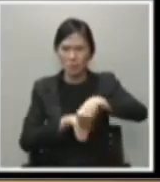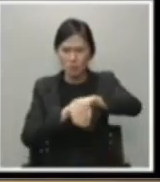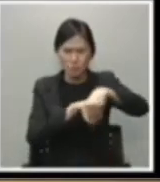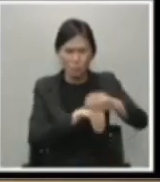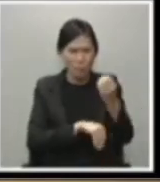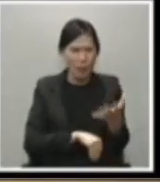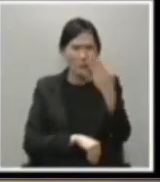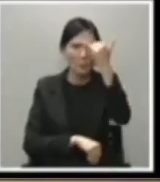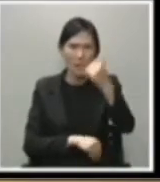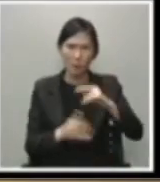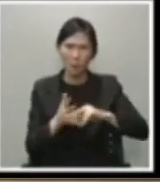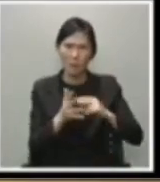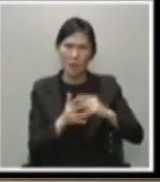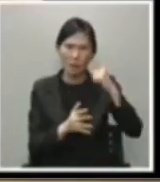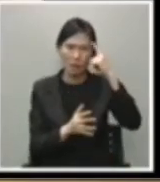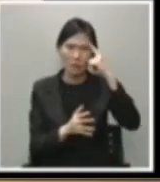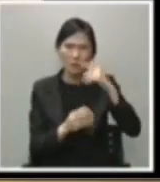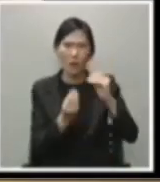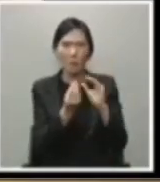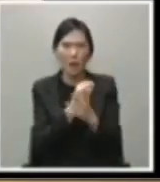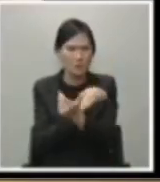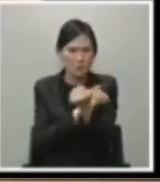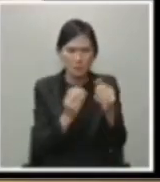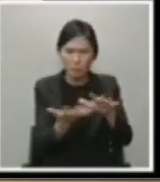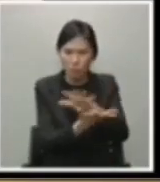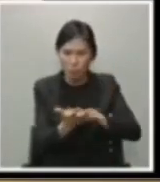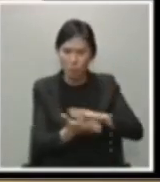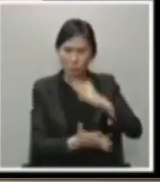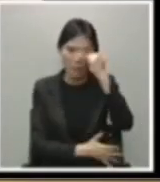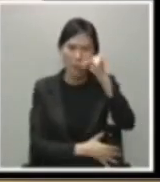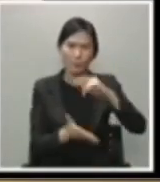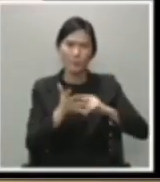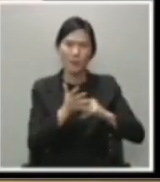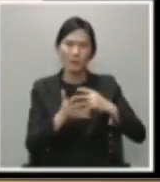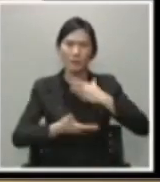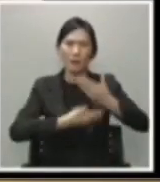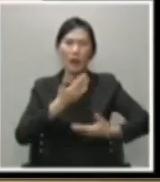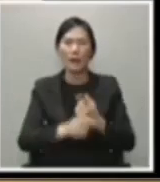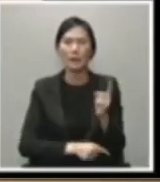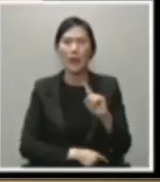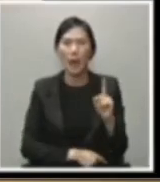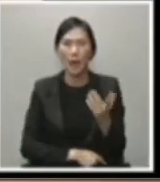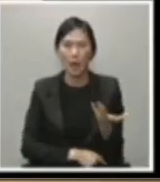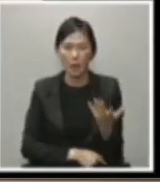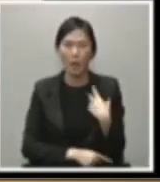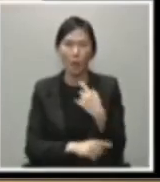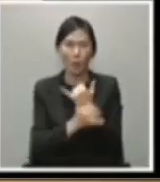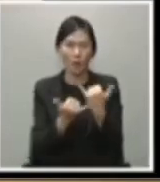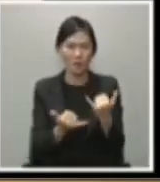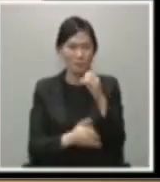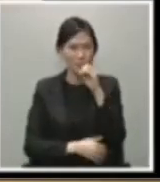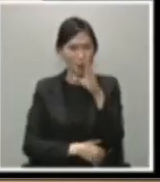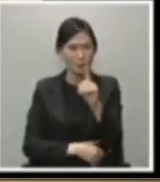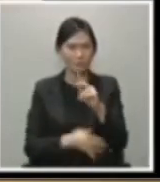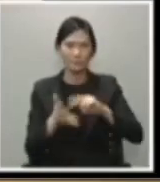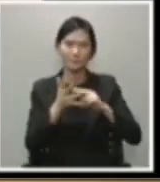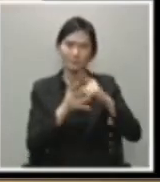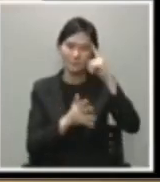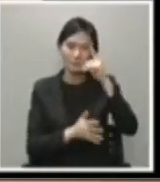ทำไมไม่ปลูกพืชอย่างอื่นบ้างล่ะนะครับพอปลูกพืชอย่างอื่นแล้วจะไปขายที่ไหนครับวันนี้ไม่บอกว่าไม่มีข้